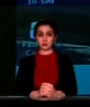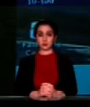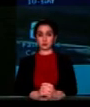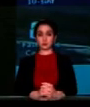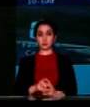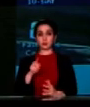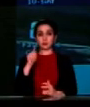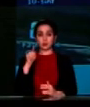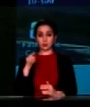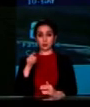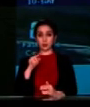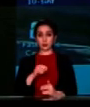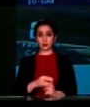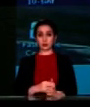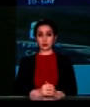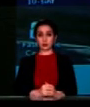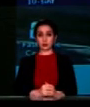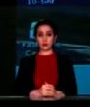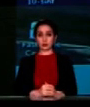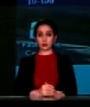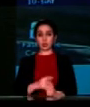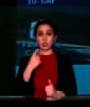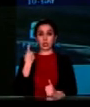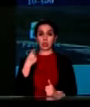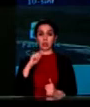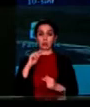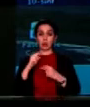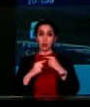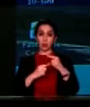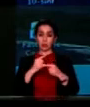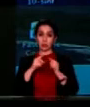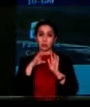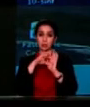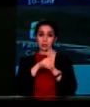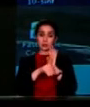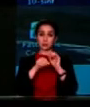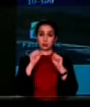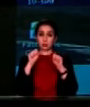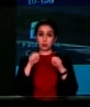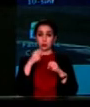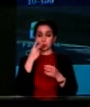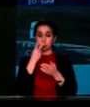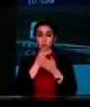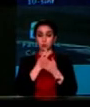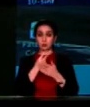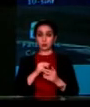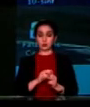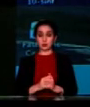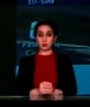Bu yerda esa, demak, raqamlar orqali kiritib borishimiz ko'rsatilgan edit